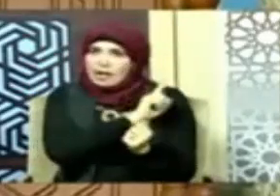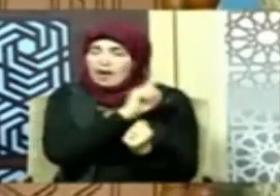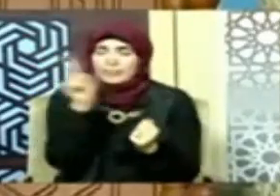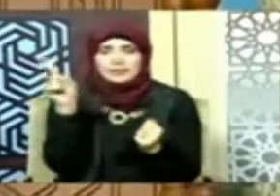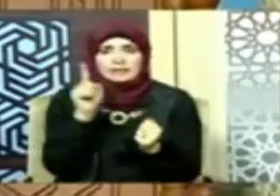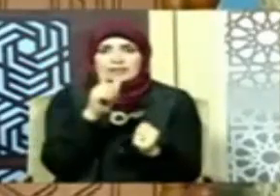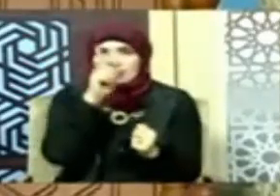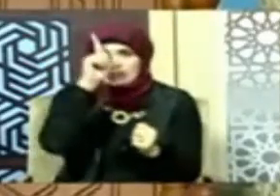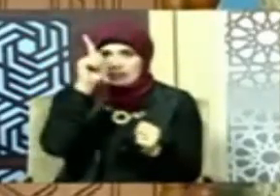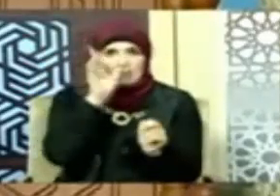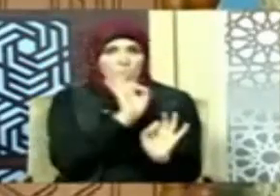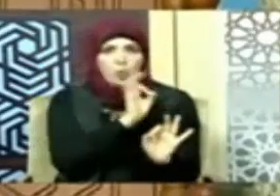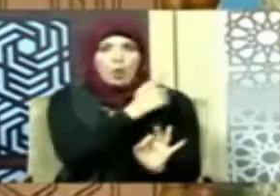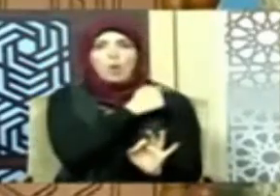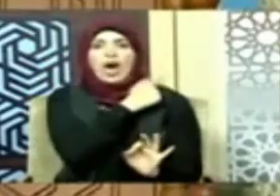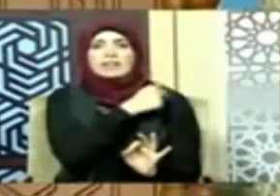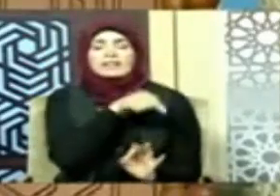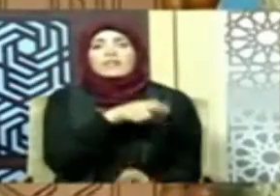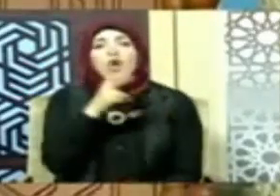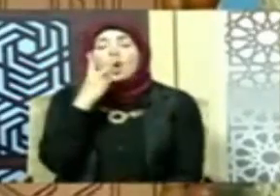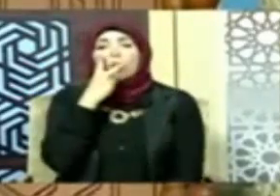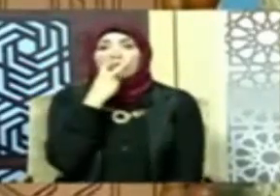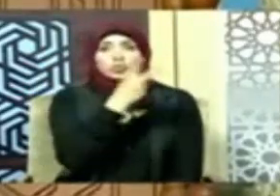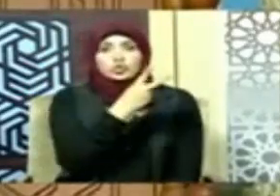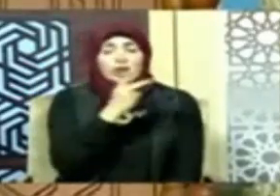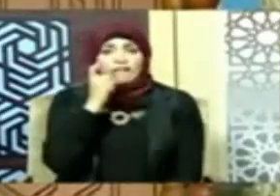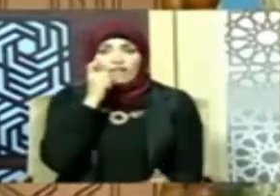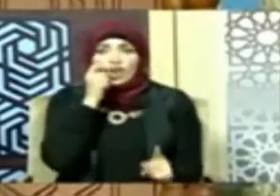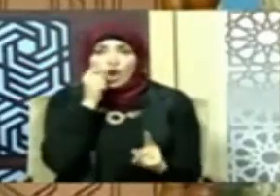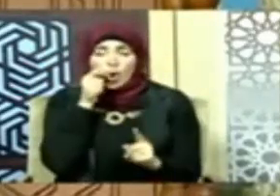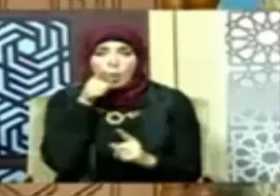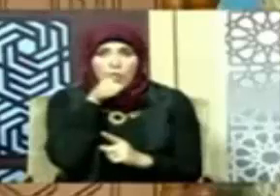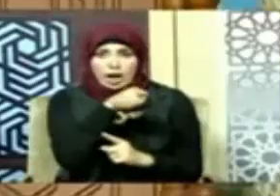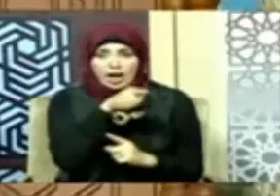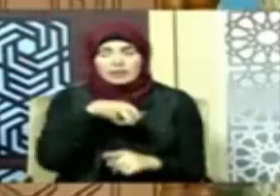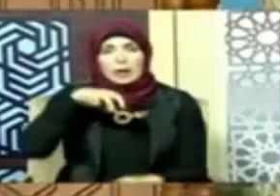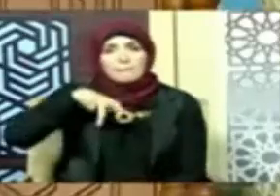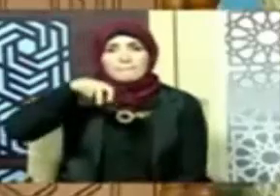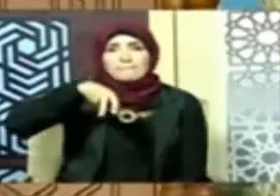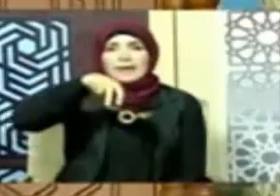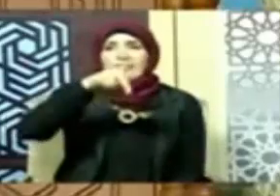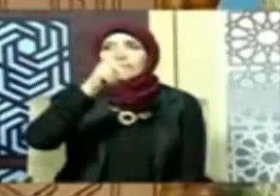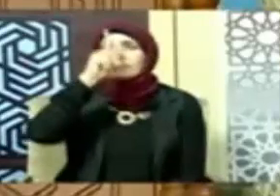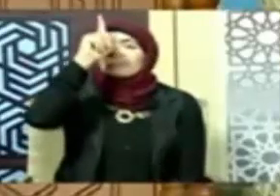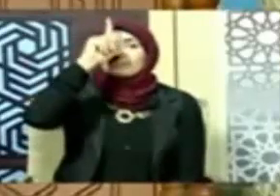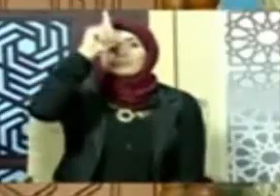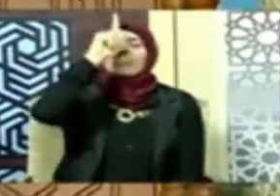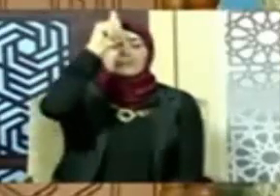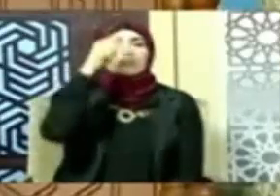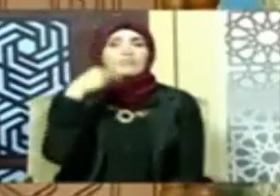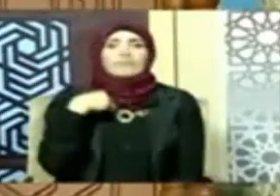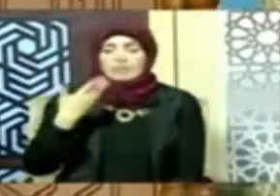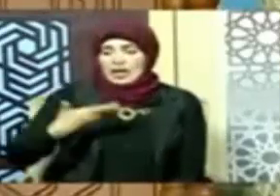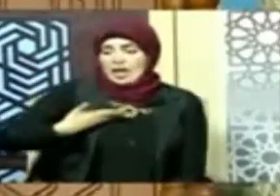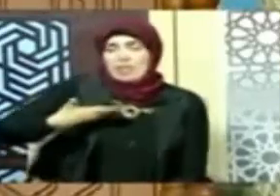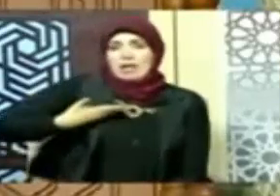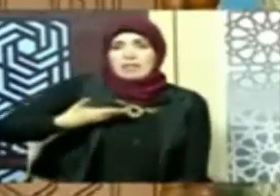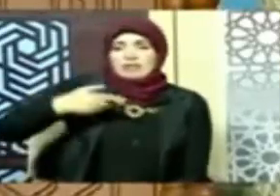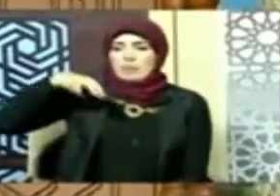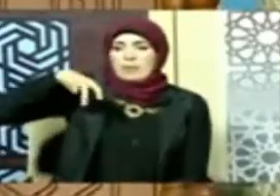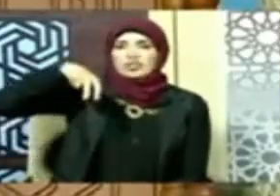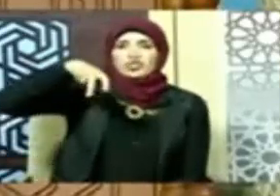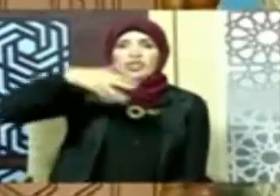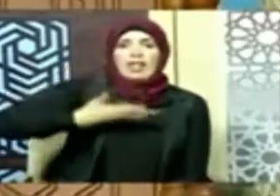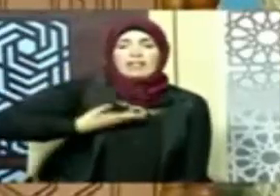الله عنه رجلا يختال في مشيته، يختال بنفسه،